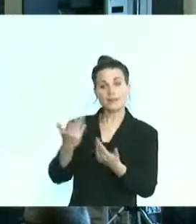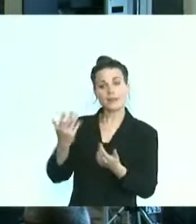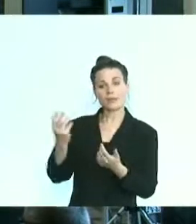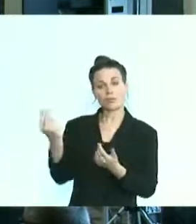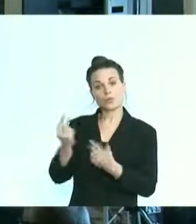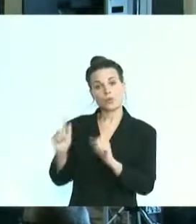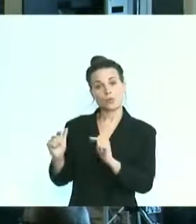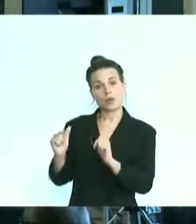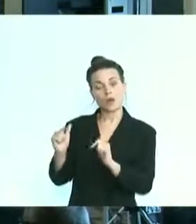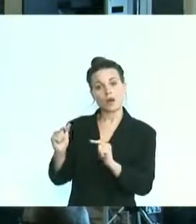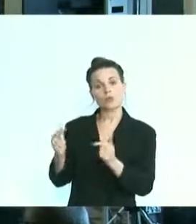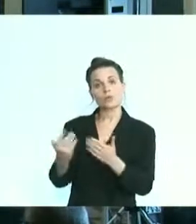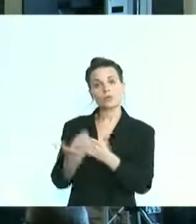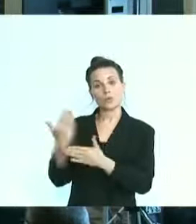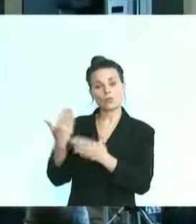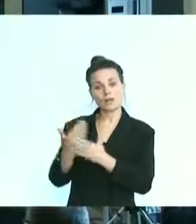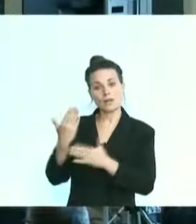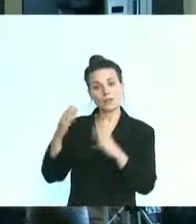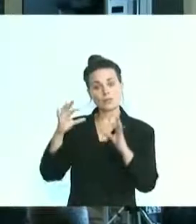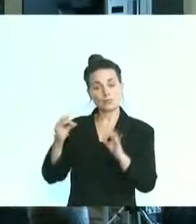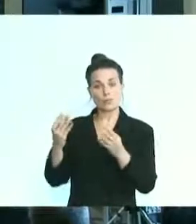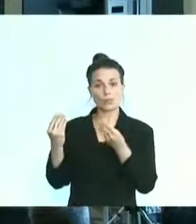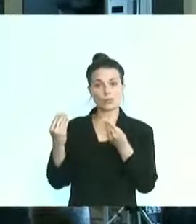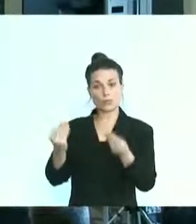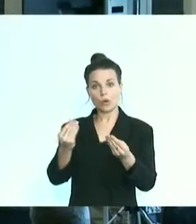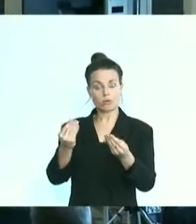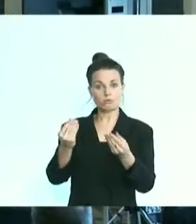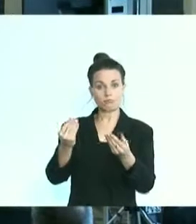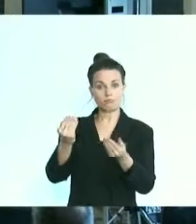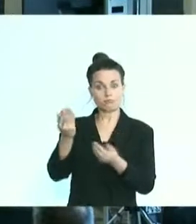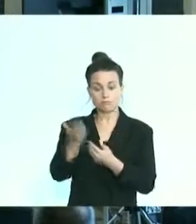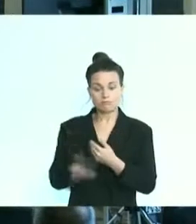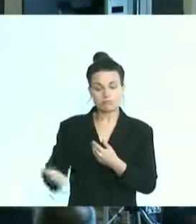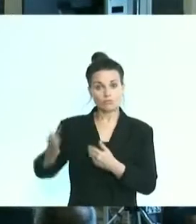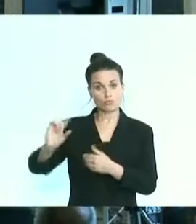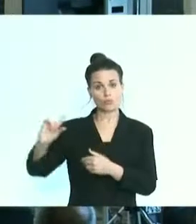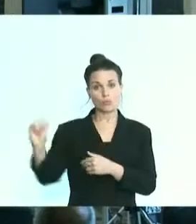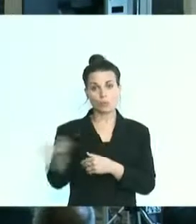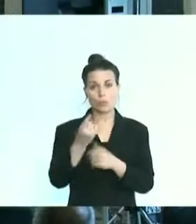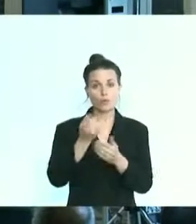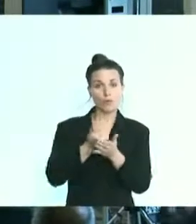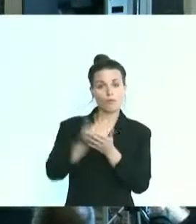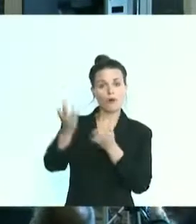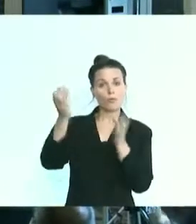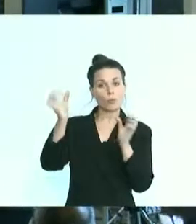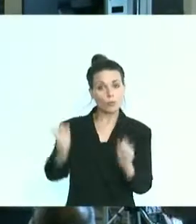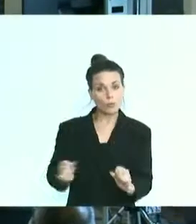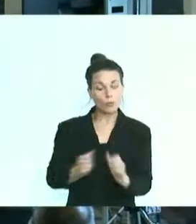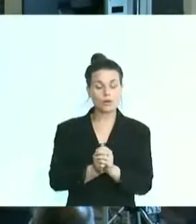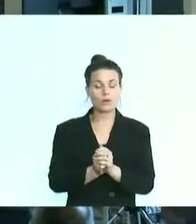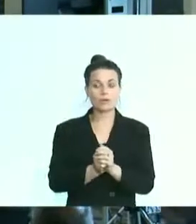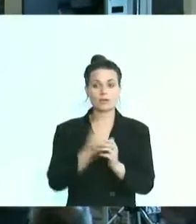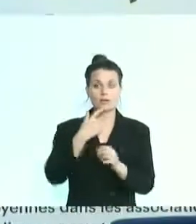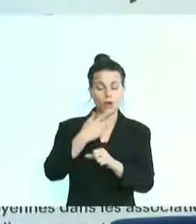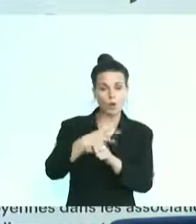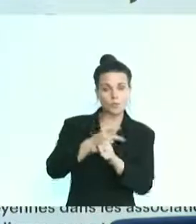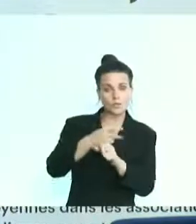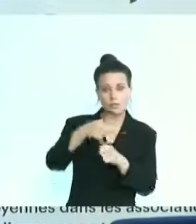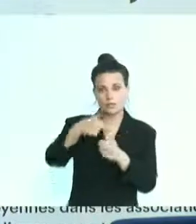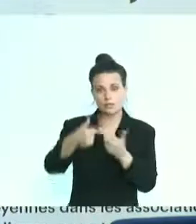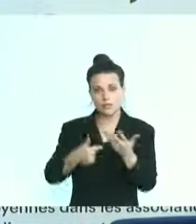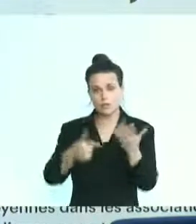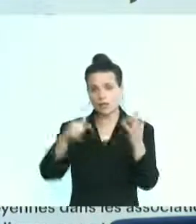pour justement tout simplement informer tout un chacun. Donc Il y a aussi des outils, hein, on ne parle pas des